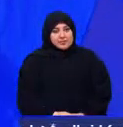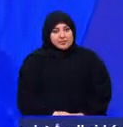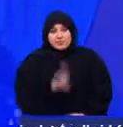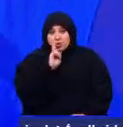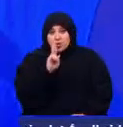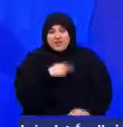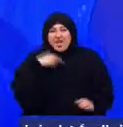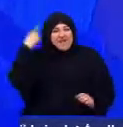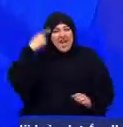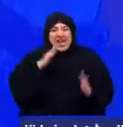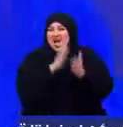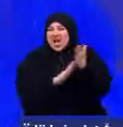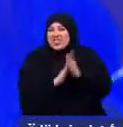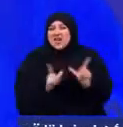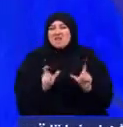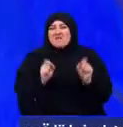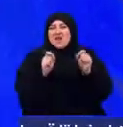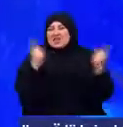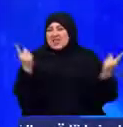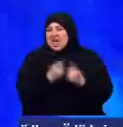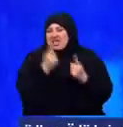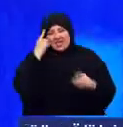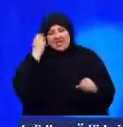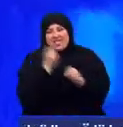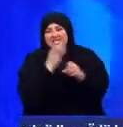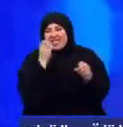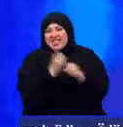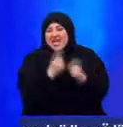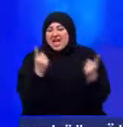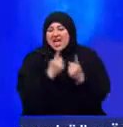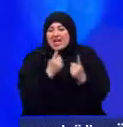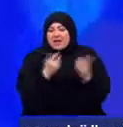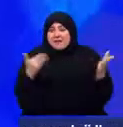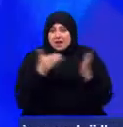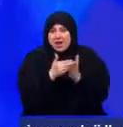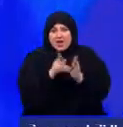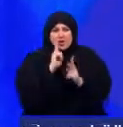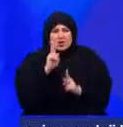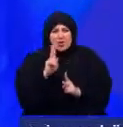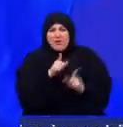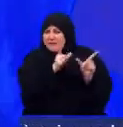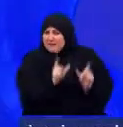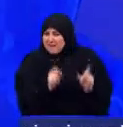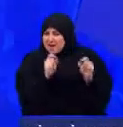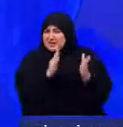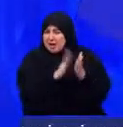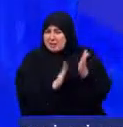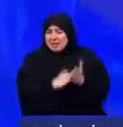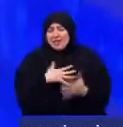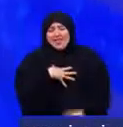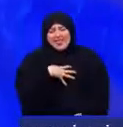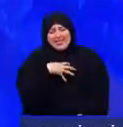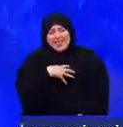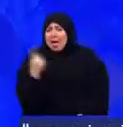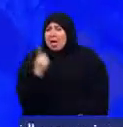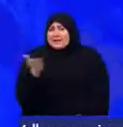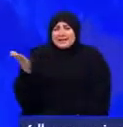بخطورة هذا الفيروس منذ البداية. نعم. فالكثير استهان بخطورته